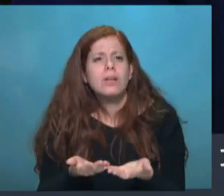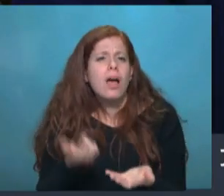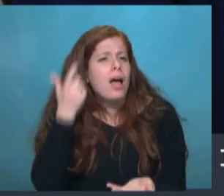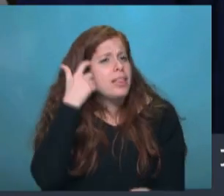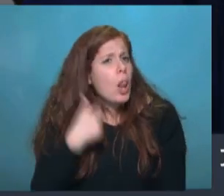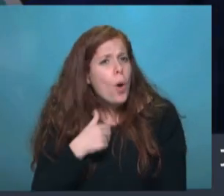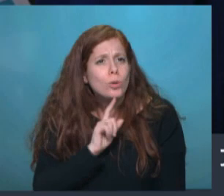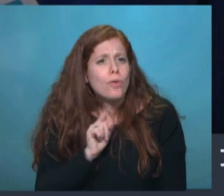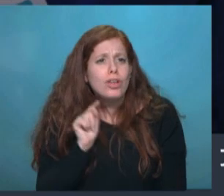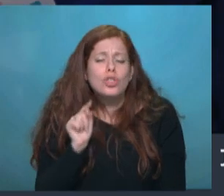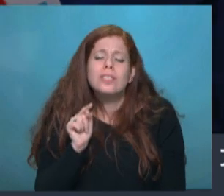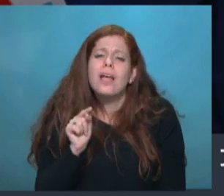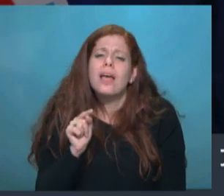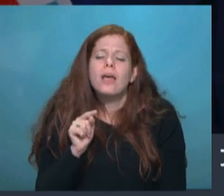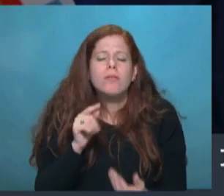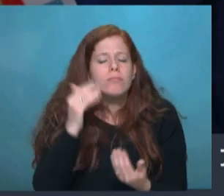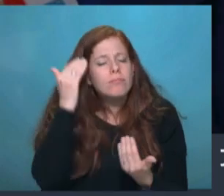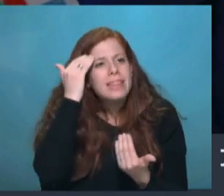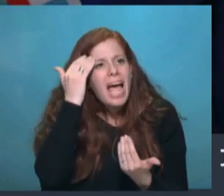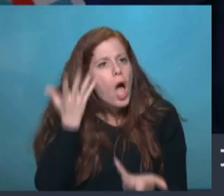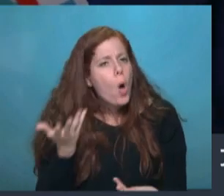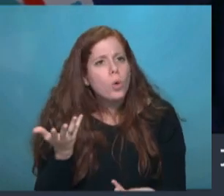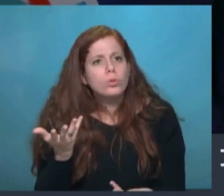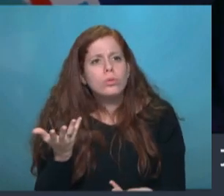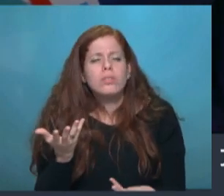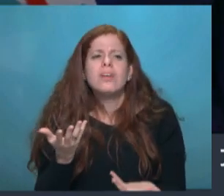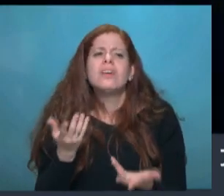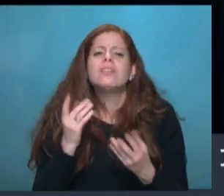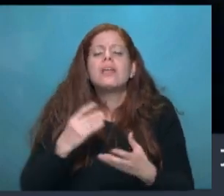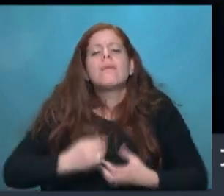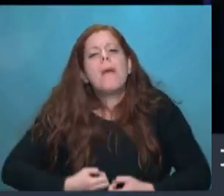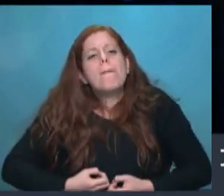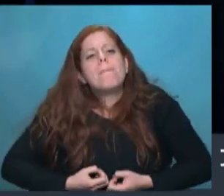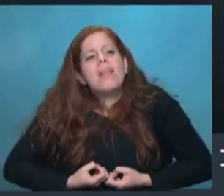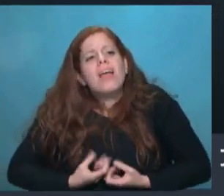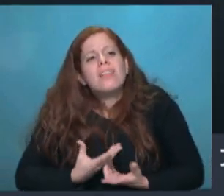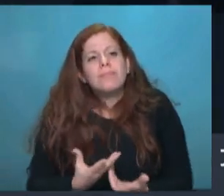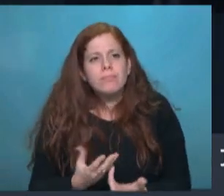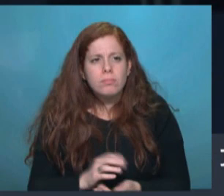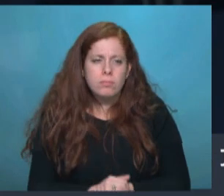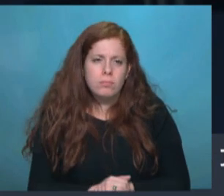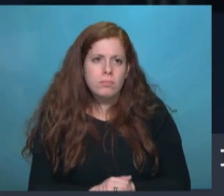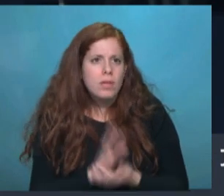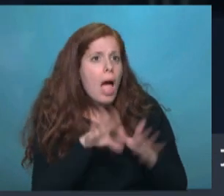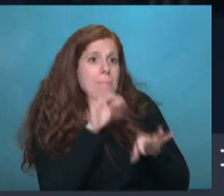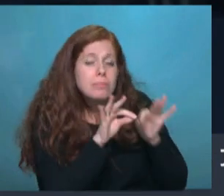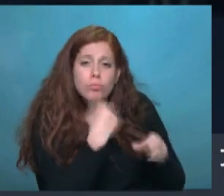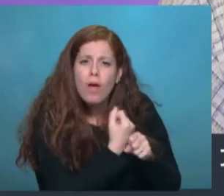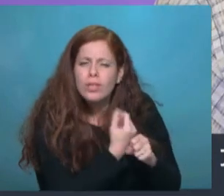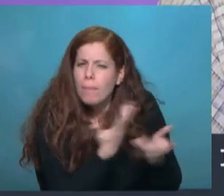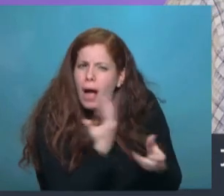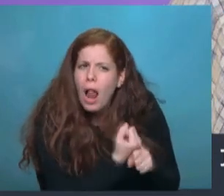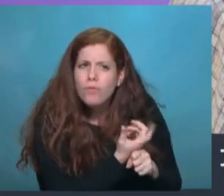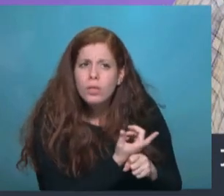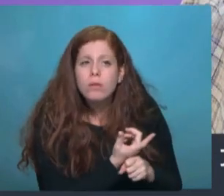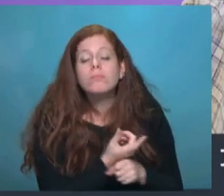חושבת שזה הולך דרך הראש, זה הולך אצלם דרך הבטן. איפה המצביעים של העבודה? מה קרה לעבודה? האוכלוסייה